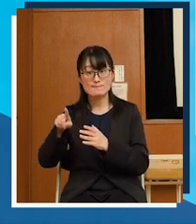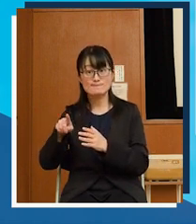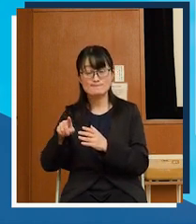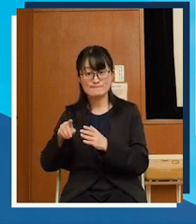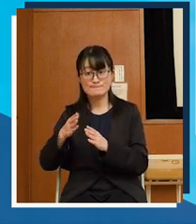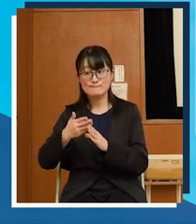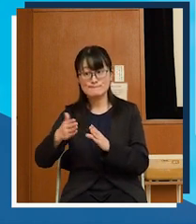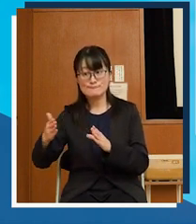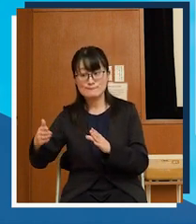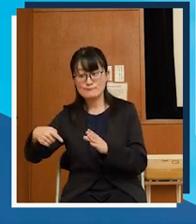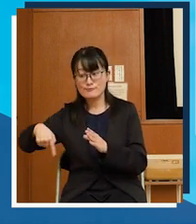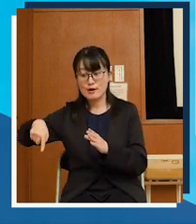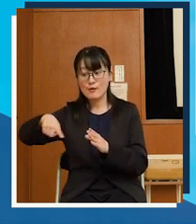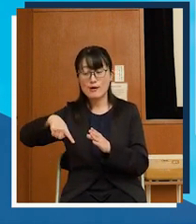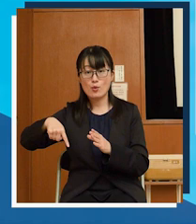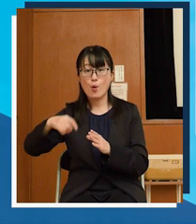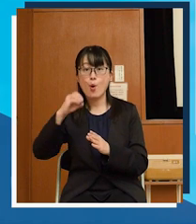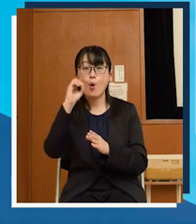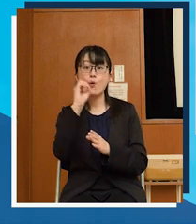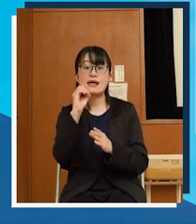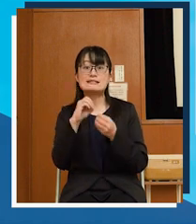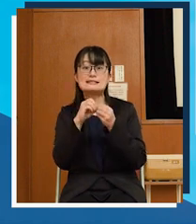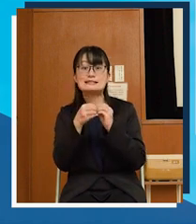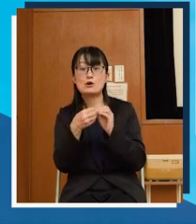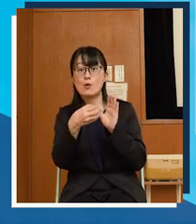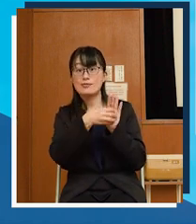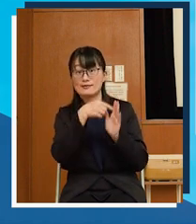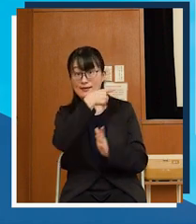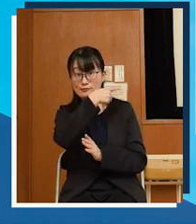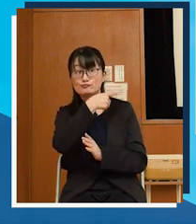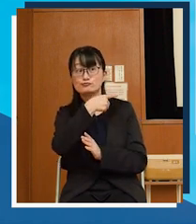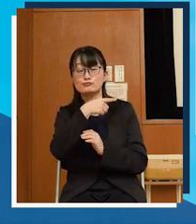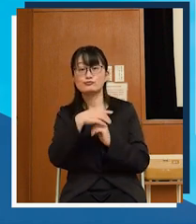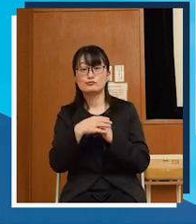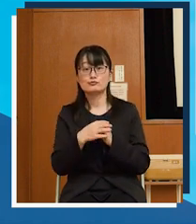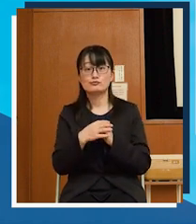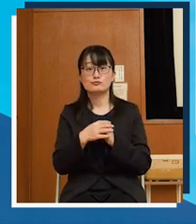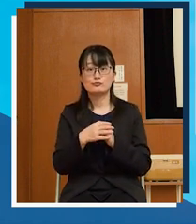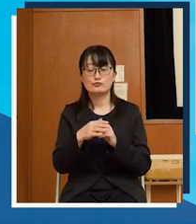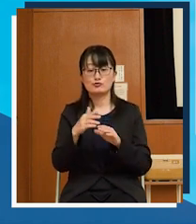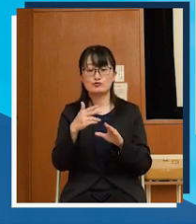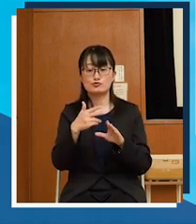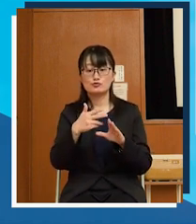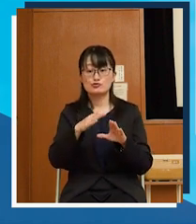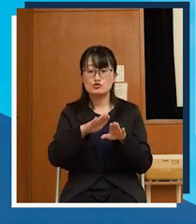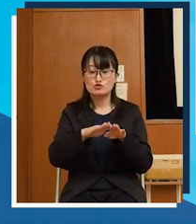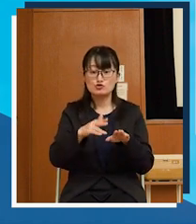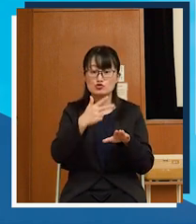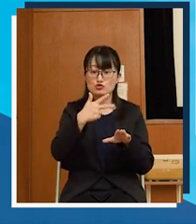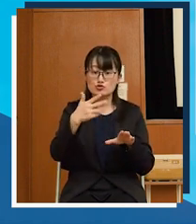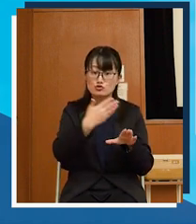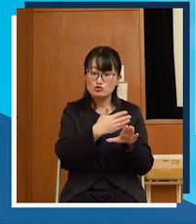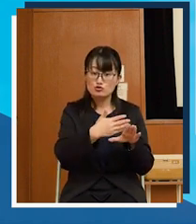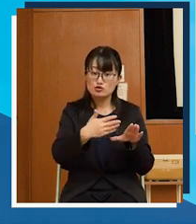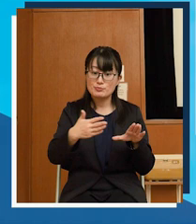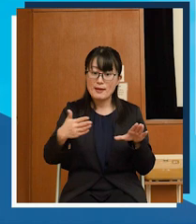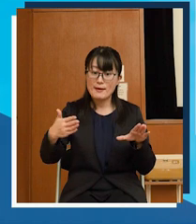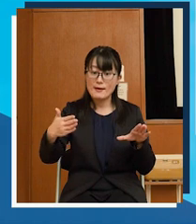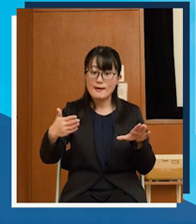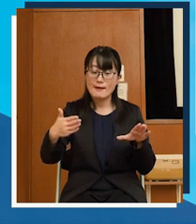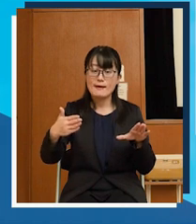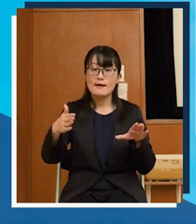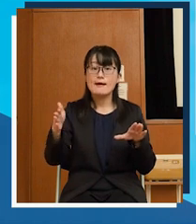オレンジ色の部分オレンジ色の部分は実はこの水面からあの茶色い部分が